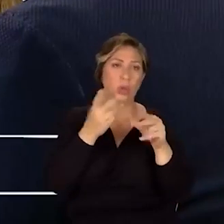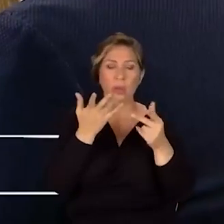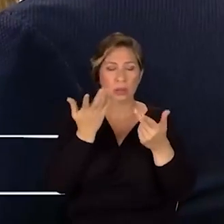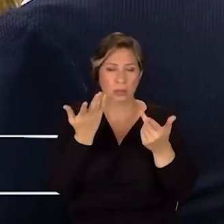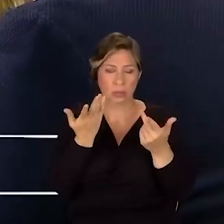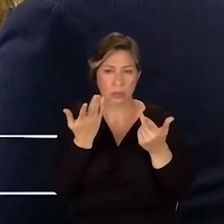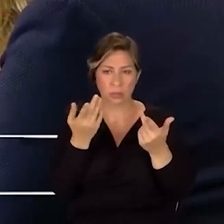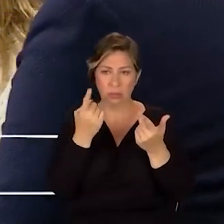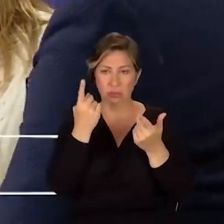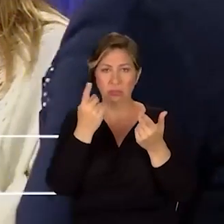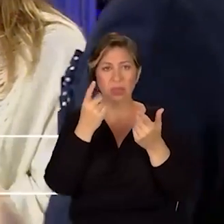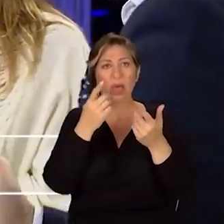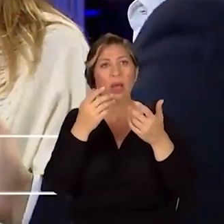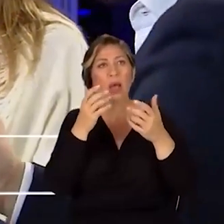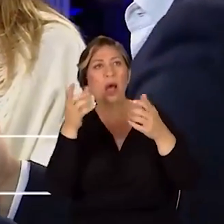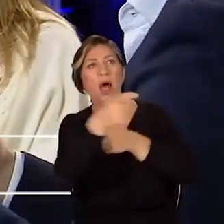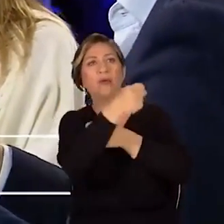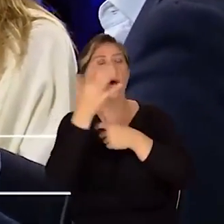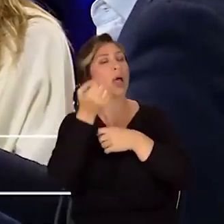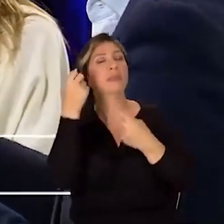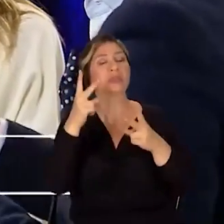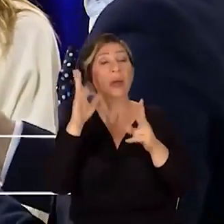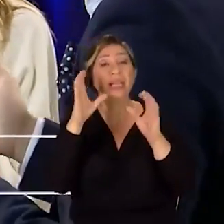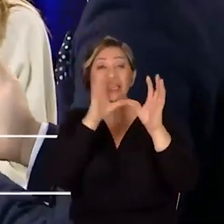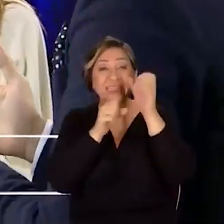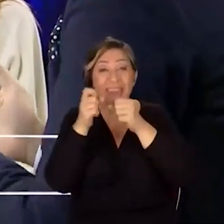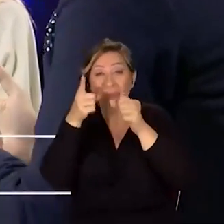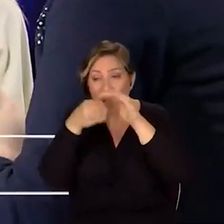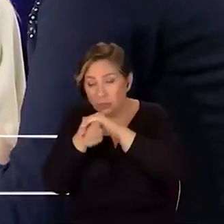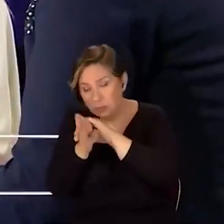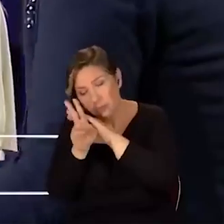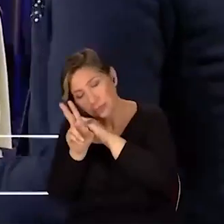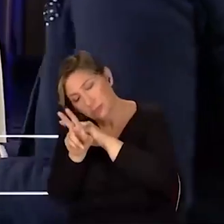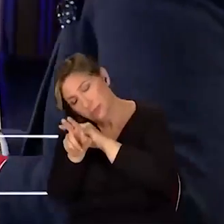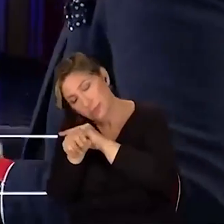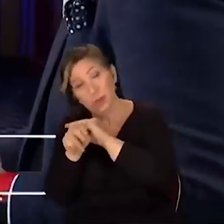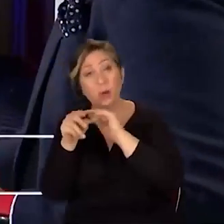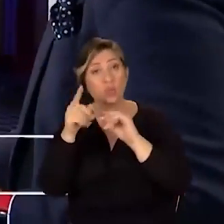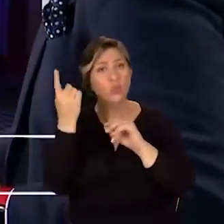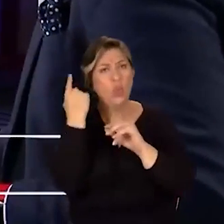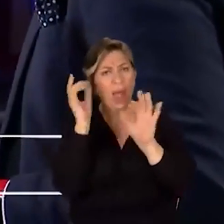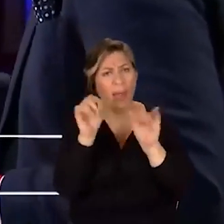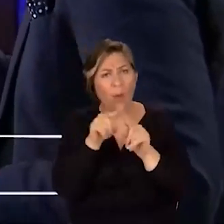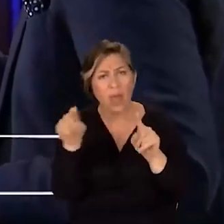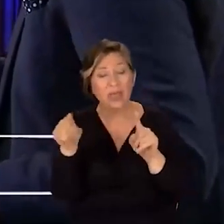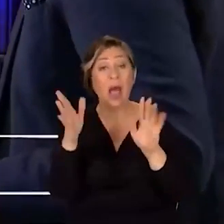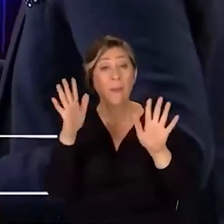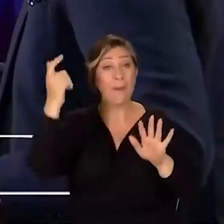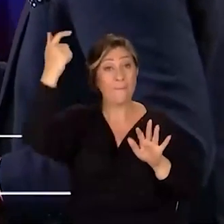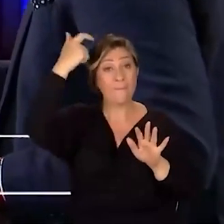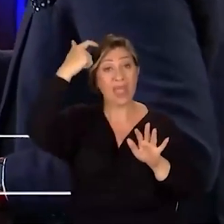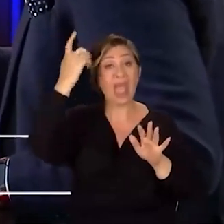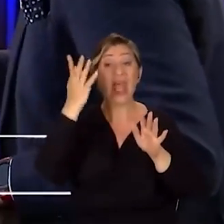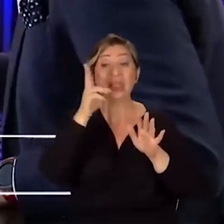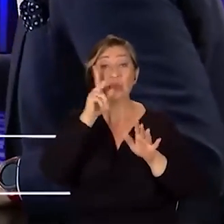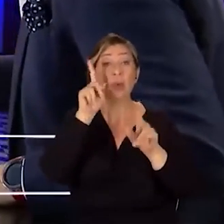olabilirsin herhangi bir yırtıcı hayvana. O yüzden mümkün mertebe gizli bir yer bulacaksın, uyuyacaksın. Düne kadar bu iş böyleydi. Ama beynin eninde